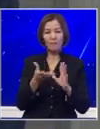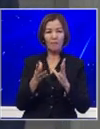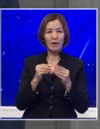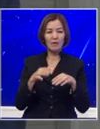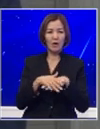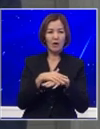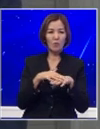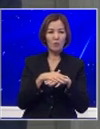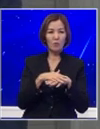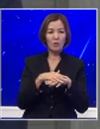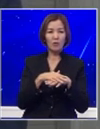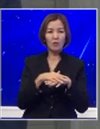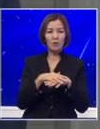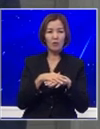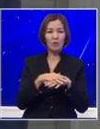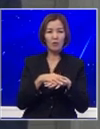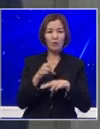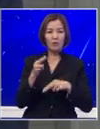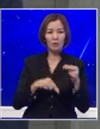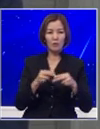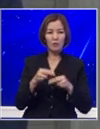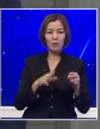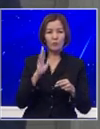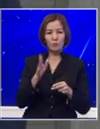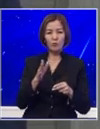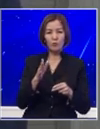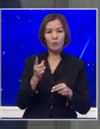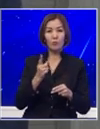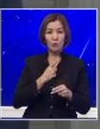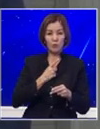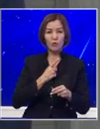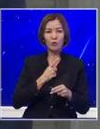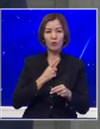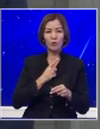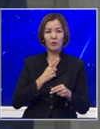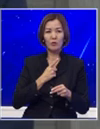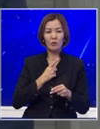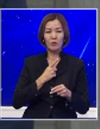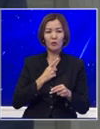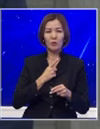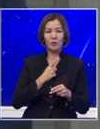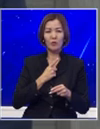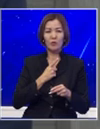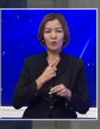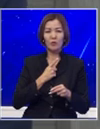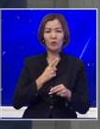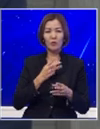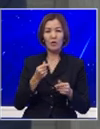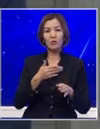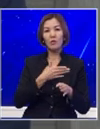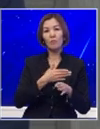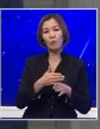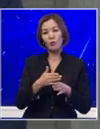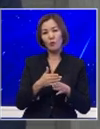енді осы бірінші құрылыс жүйесі түсер деп аурухананың мәселесін күтіп отырмыз. Осыған бір қаражат